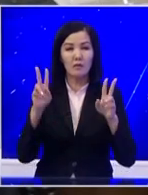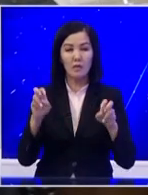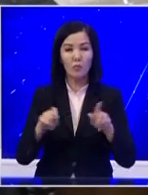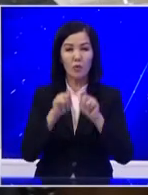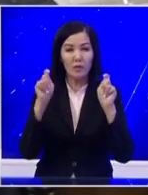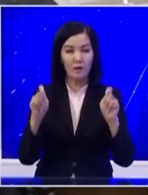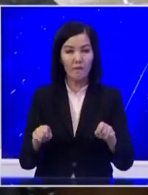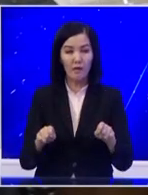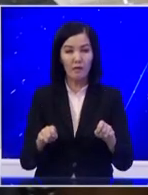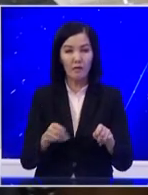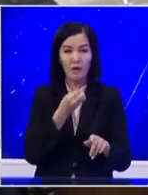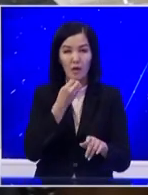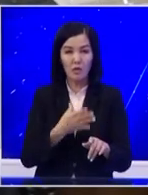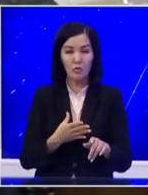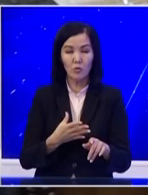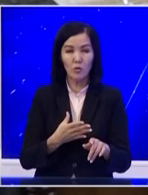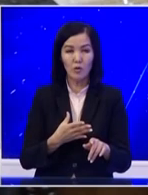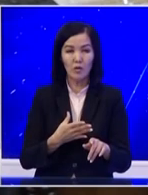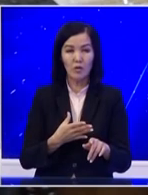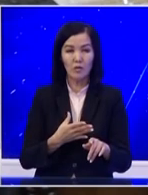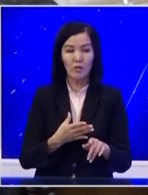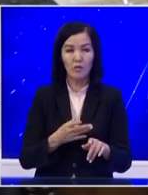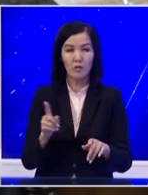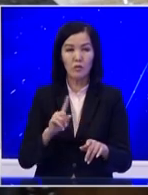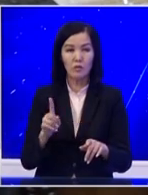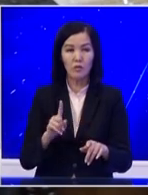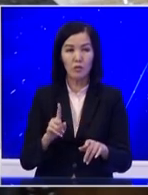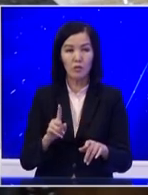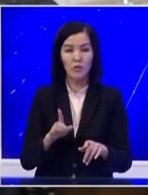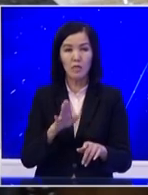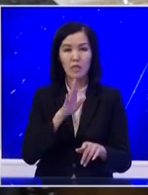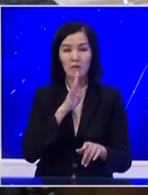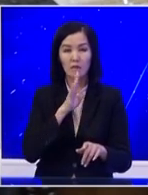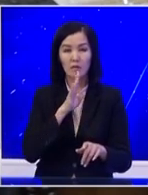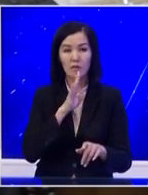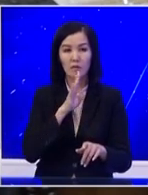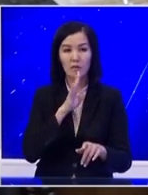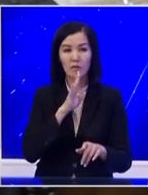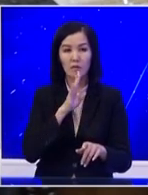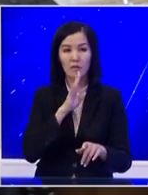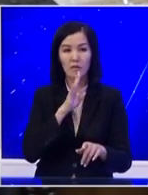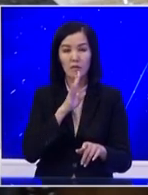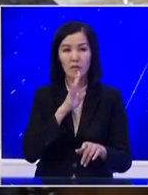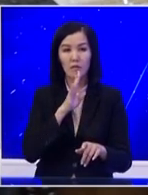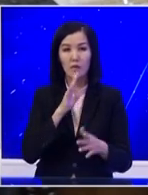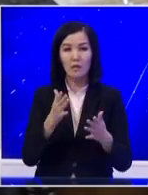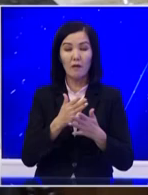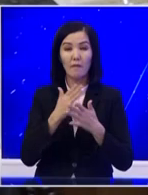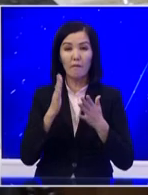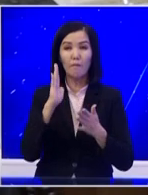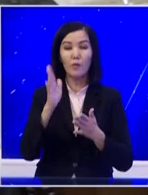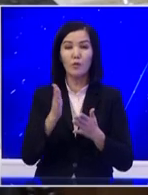многогранность проявляется. И еще стоит отметить, что она не узконаправленный специалист, как у